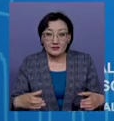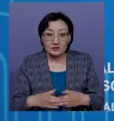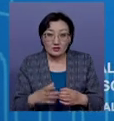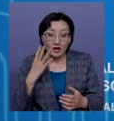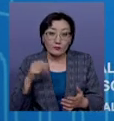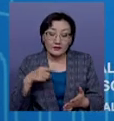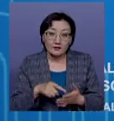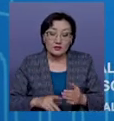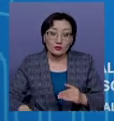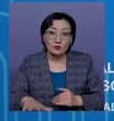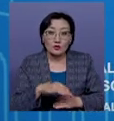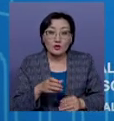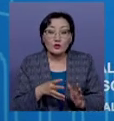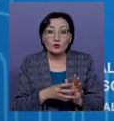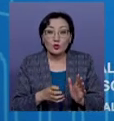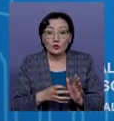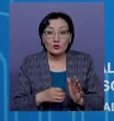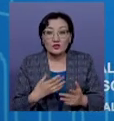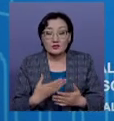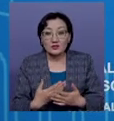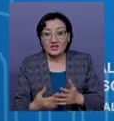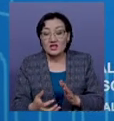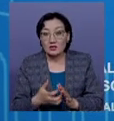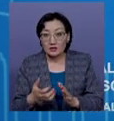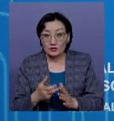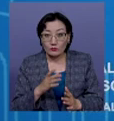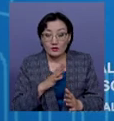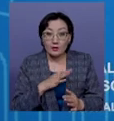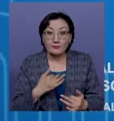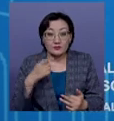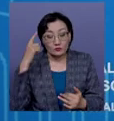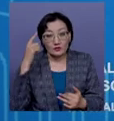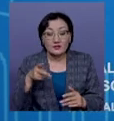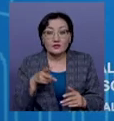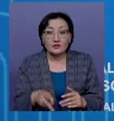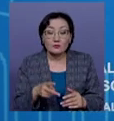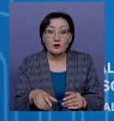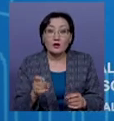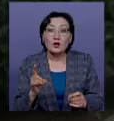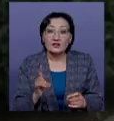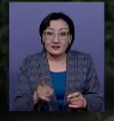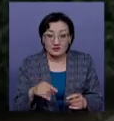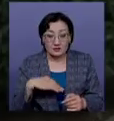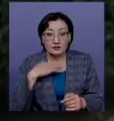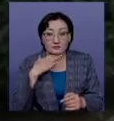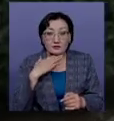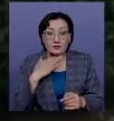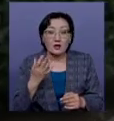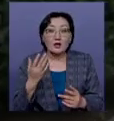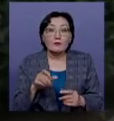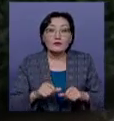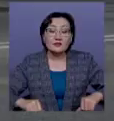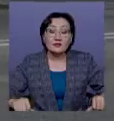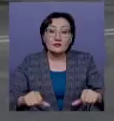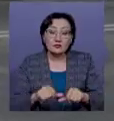Алматы қаласы бойынша 900 ғана шақыру түсті. Сондықтан біз ойлаймыз, осы 2000 көлік ол жетіп атыр. Ал